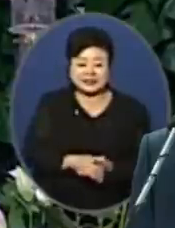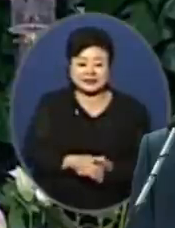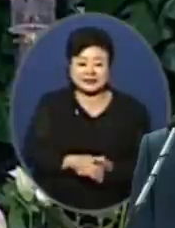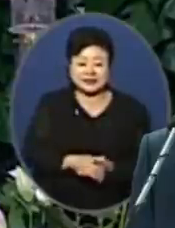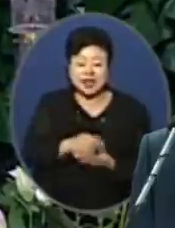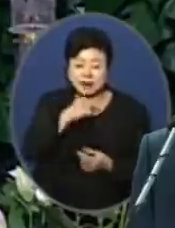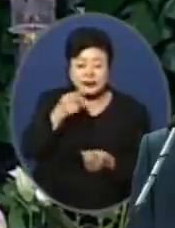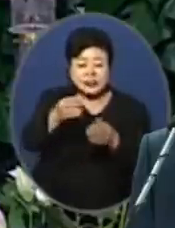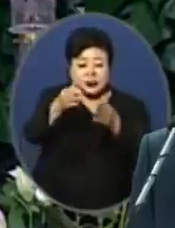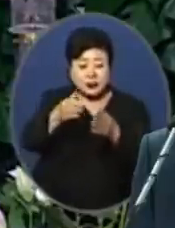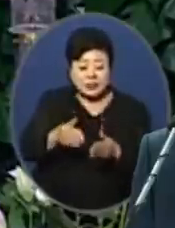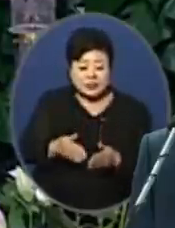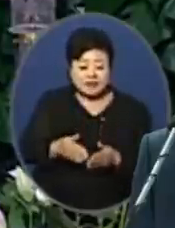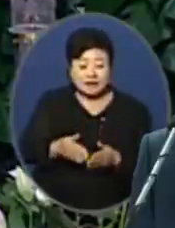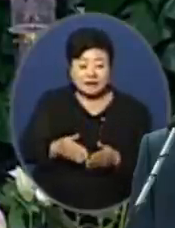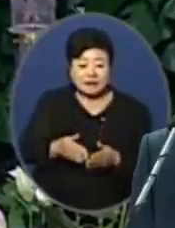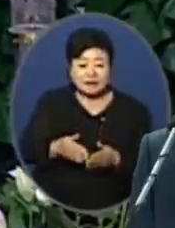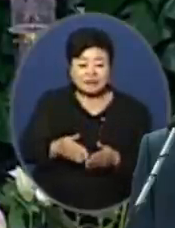그 피를 통해서